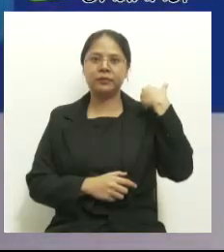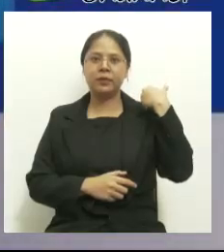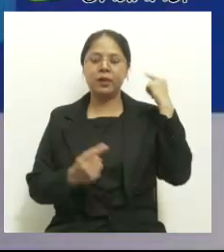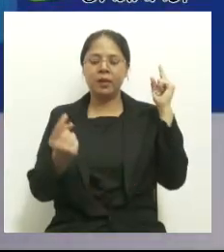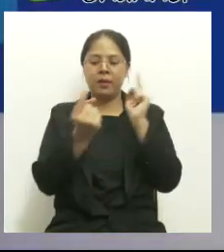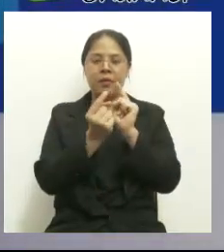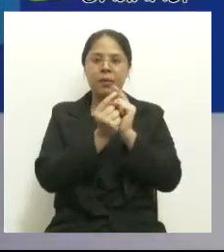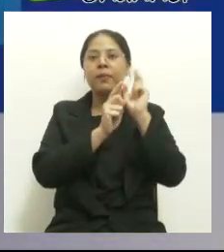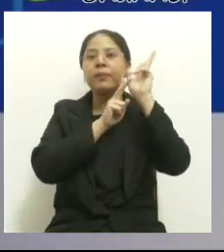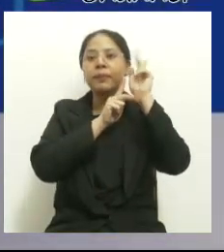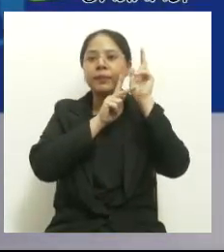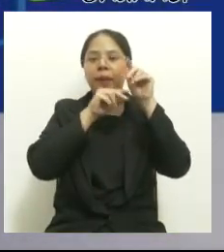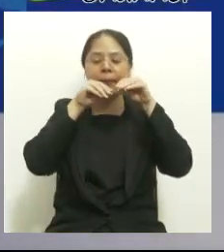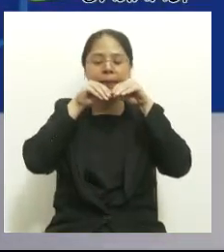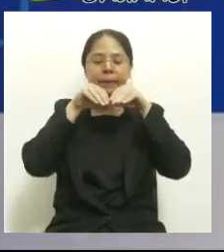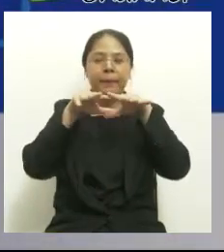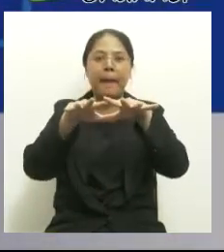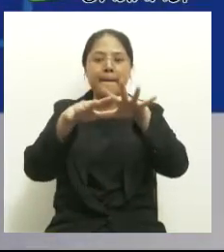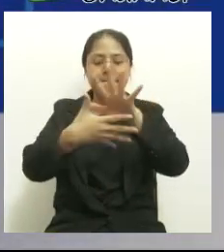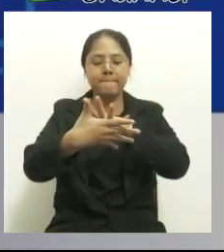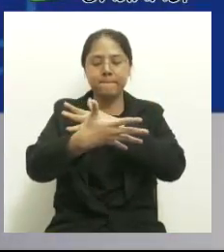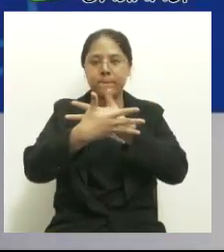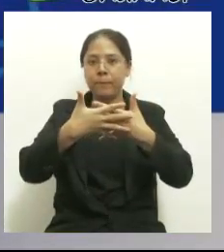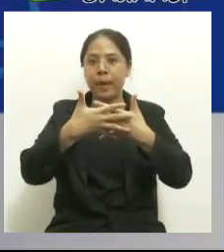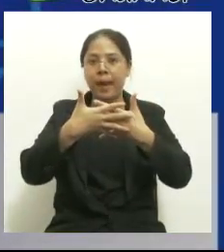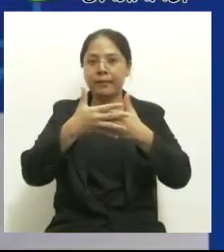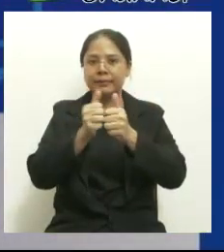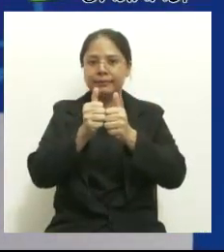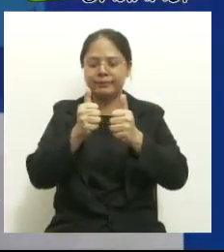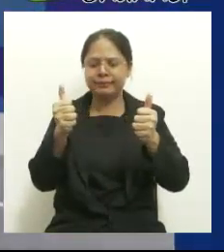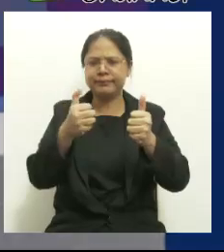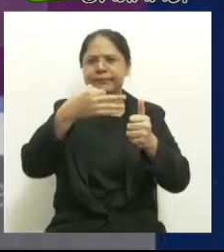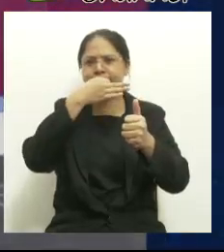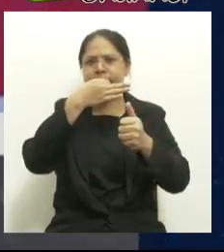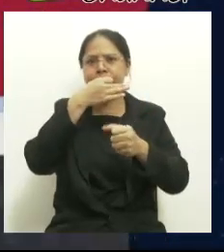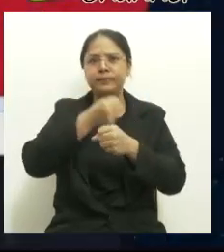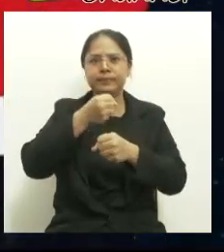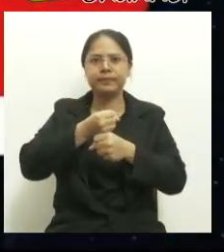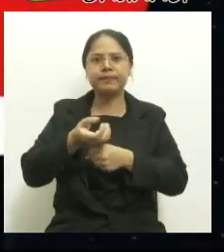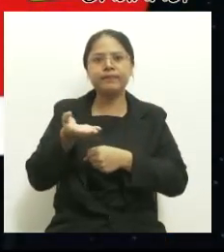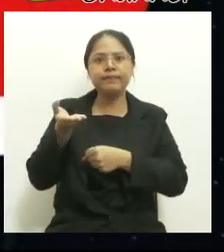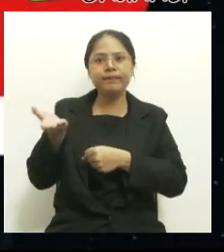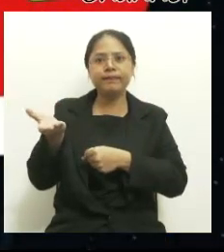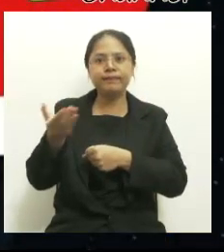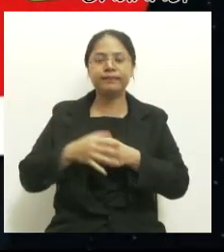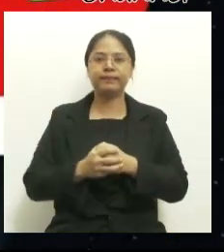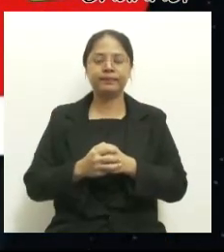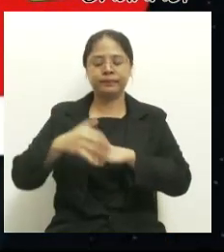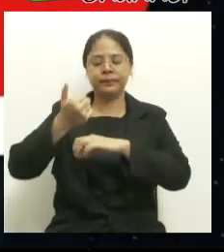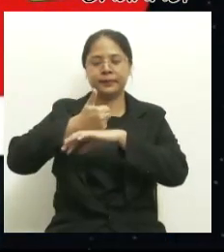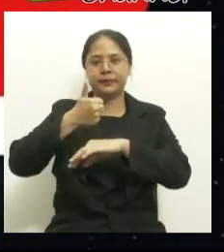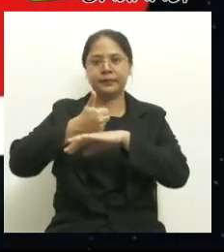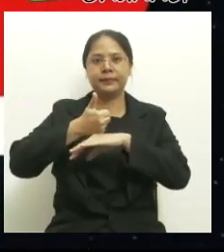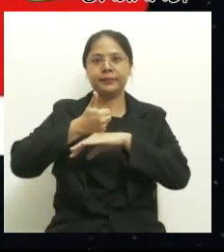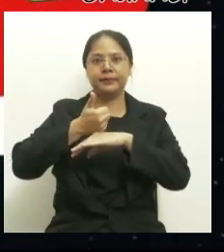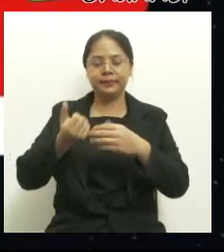มีการแถลงข่าวเพื่อเปิดโปงแผนสร้างการดีสู่วิถีอาชีพจากนายชันชิตทับหมีผู้อำนวยการสำนักงานเข